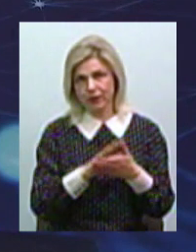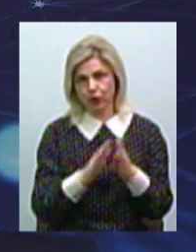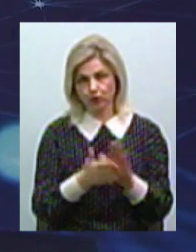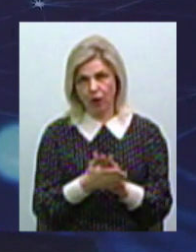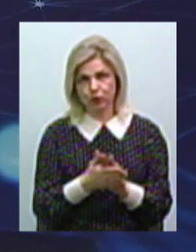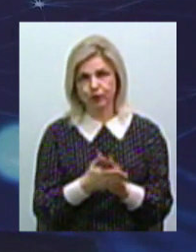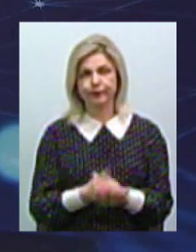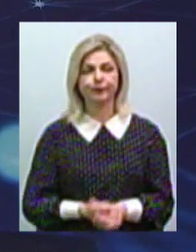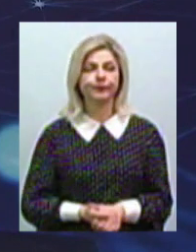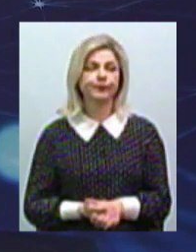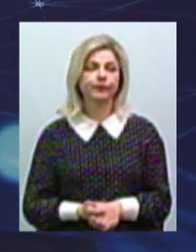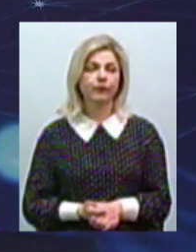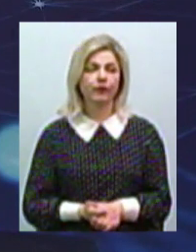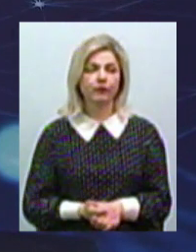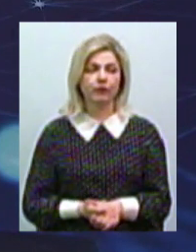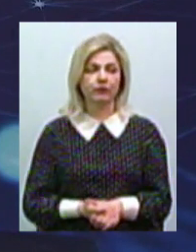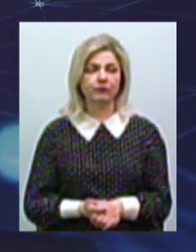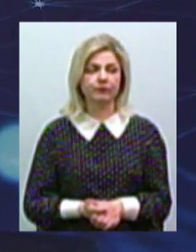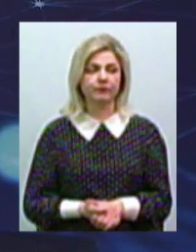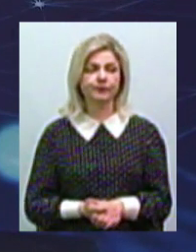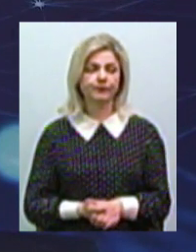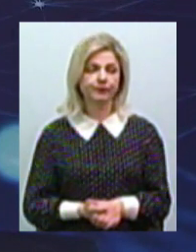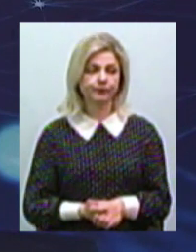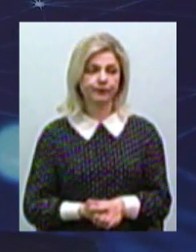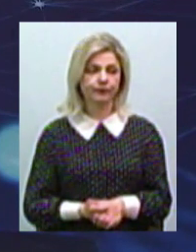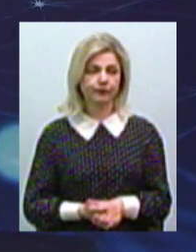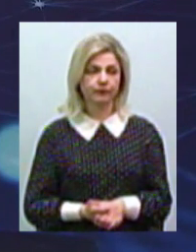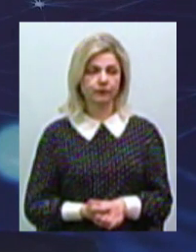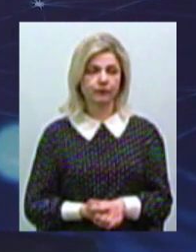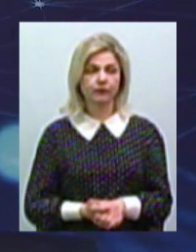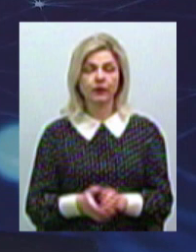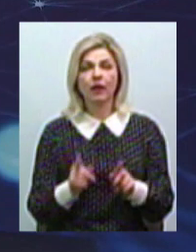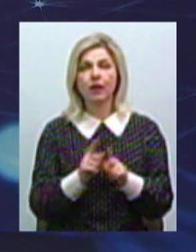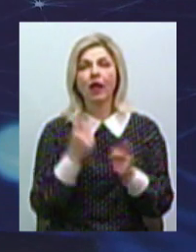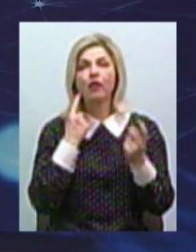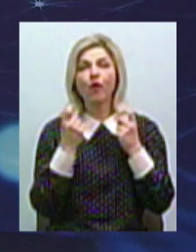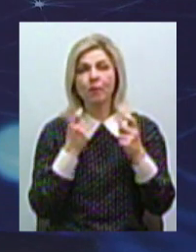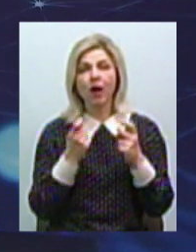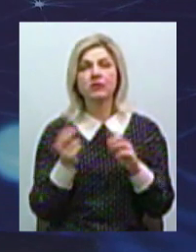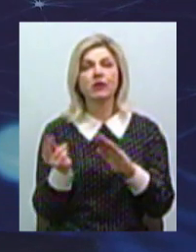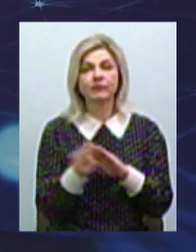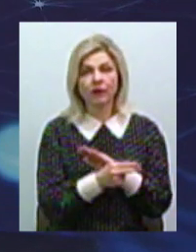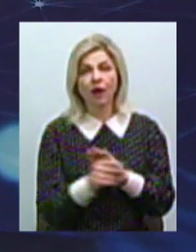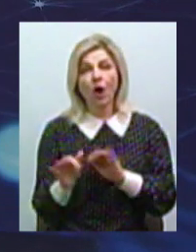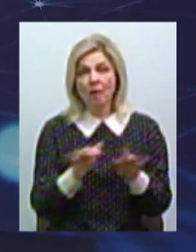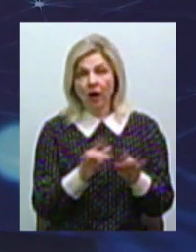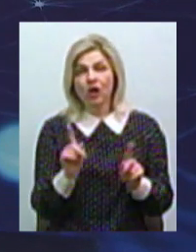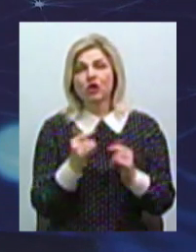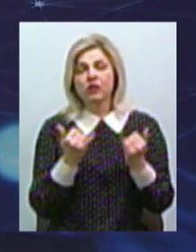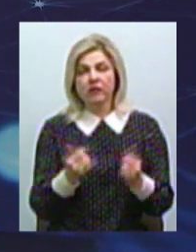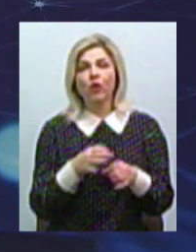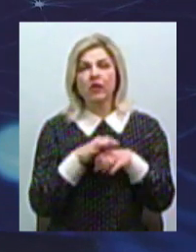таку ситуацію або знали, як собі зарадити в такій ситуації. Саме такі інформаційні кампанії, як ми сьогодні проводили, також спрямовані